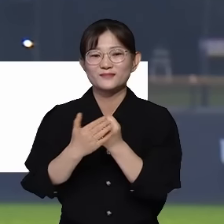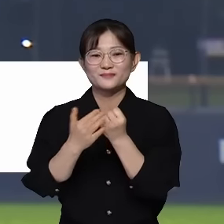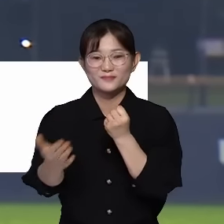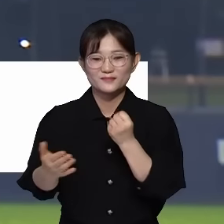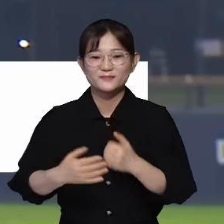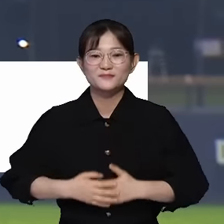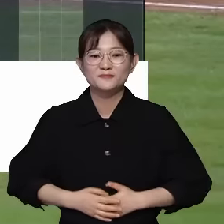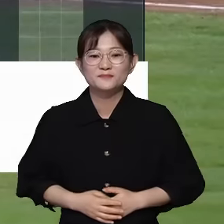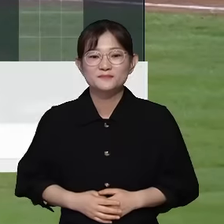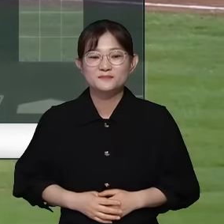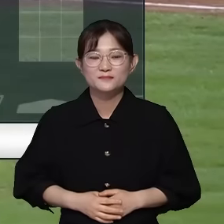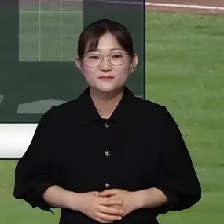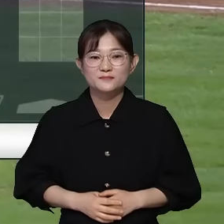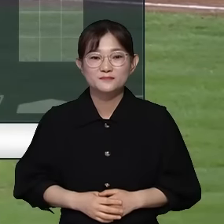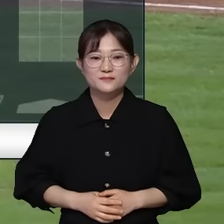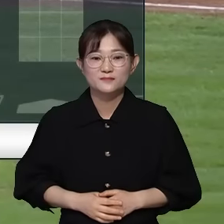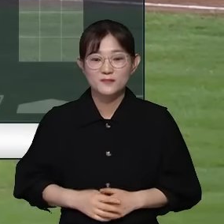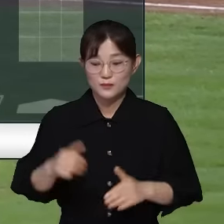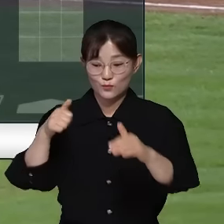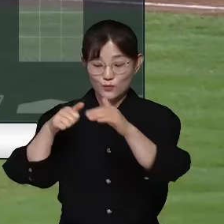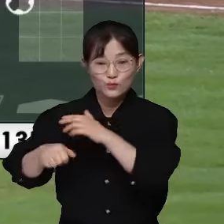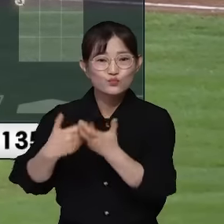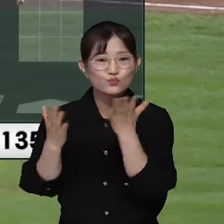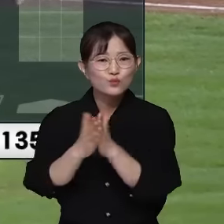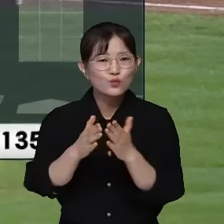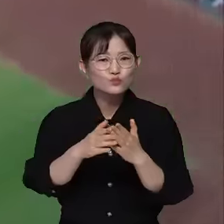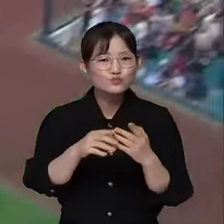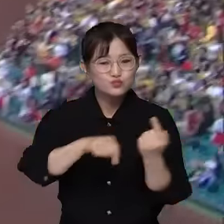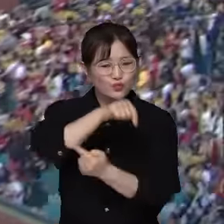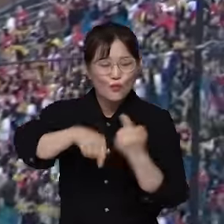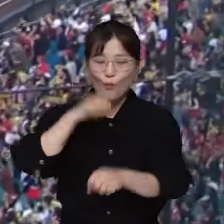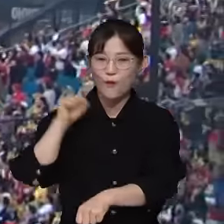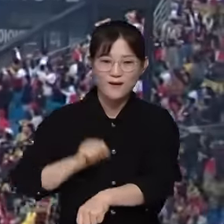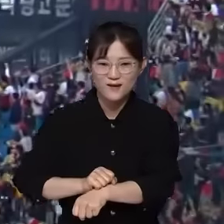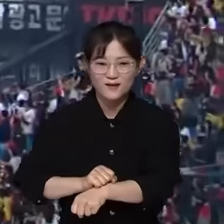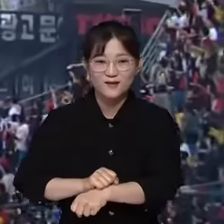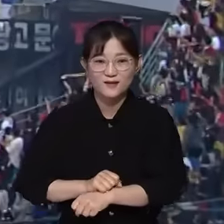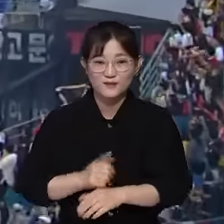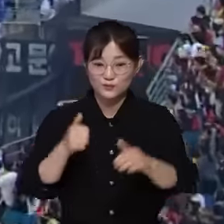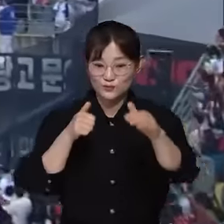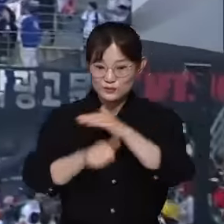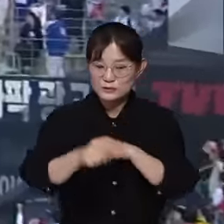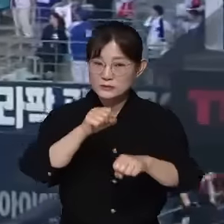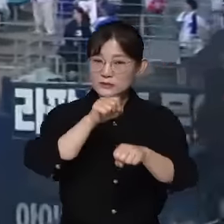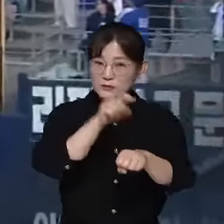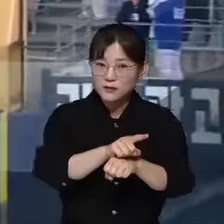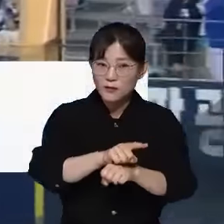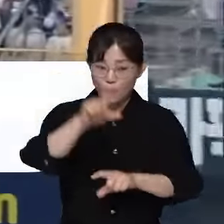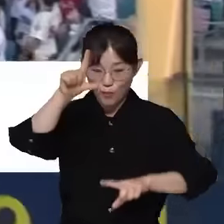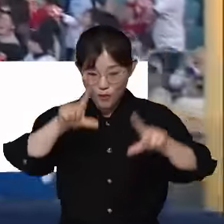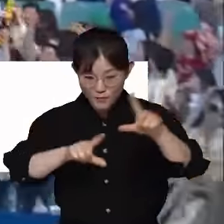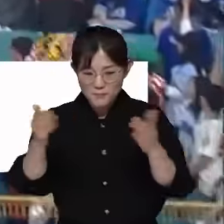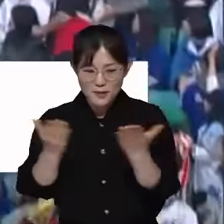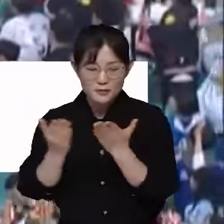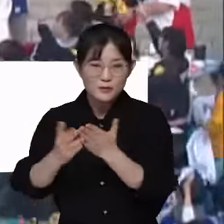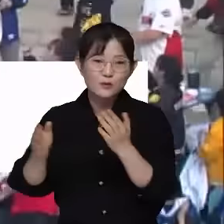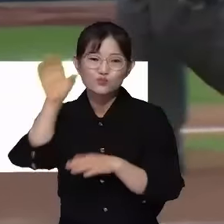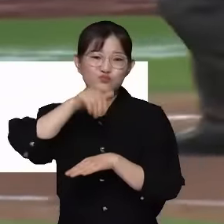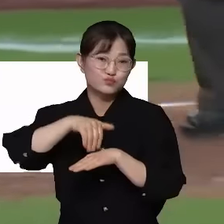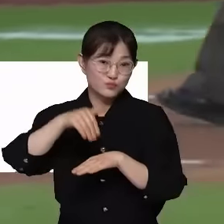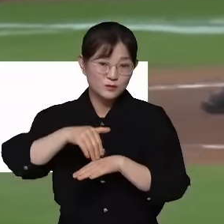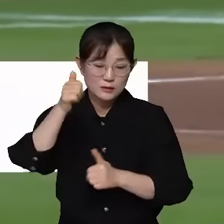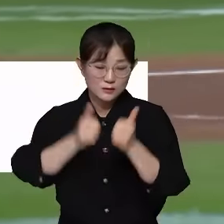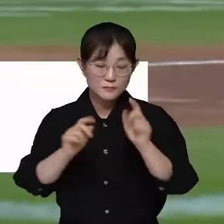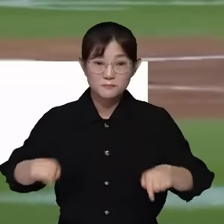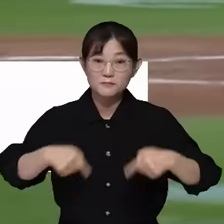크다고 생각을 합니다. 선수단 운영도 탁월했습니다. 선수들 성향과 몸 상태에 맞는 훈련 환경과 출전